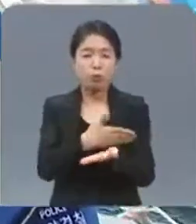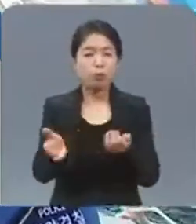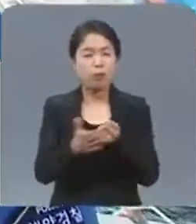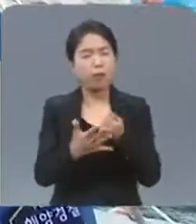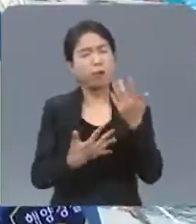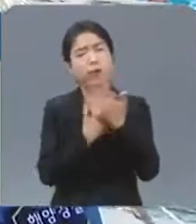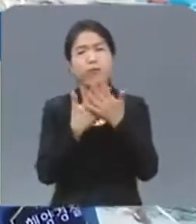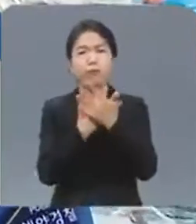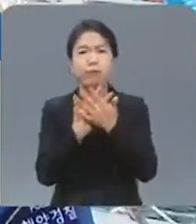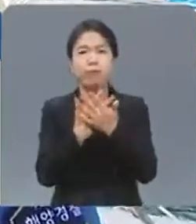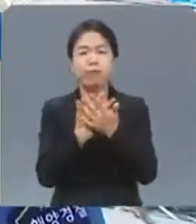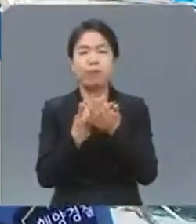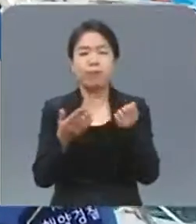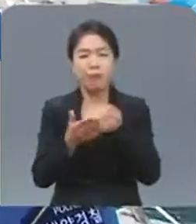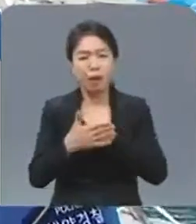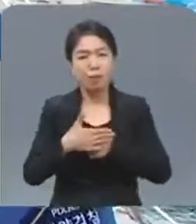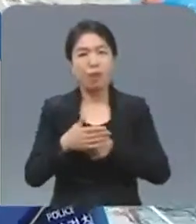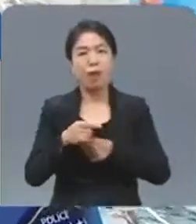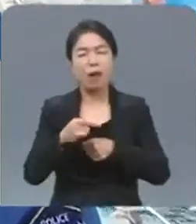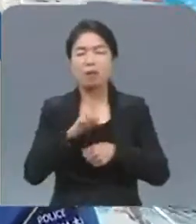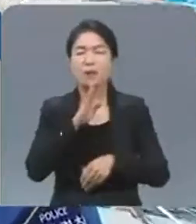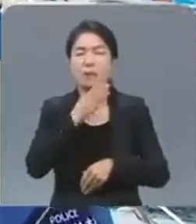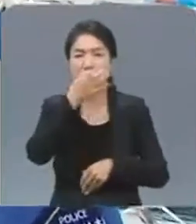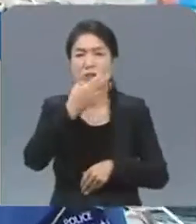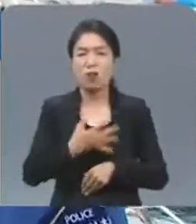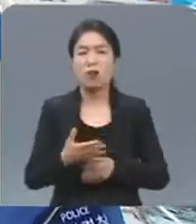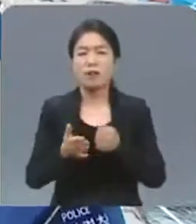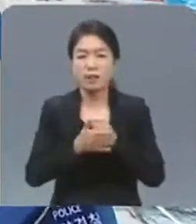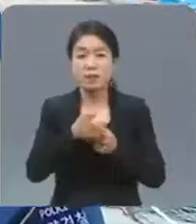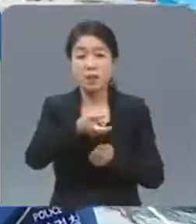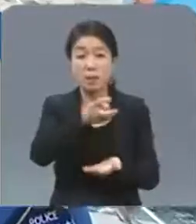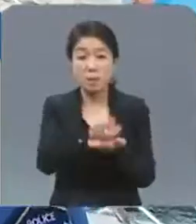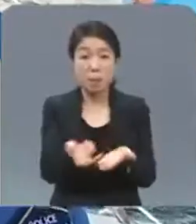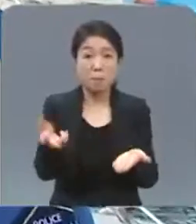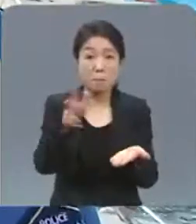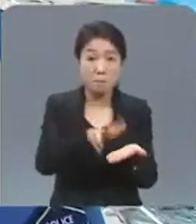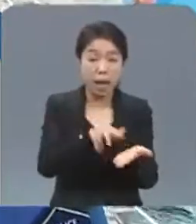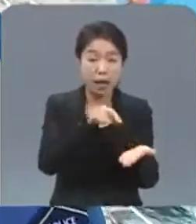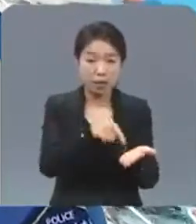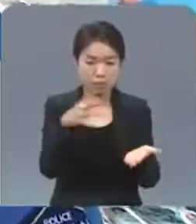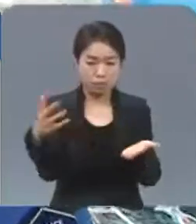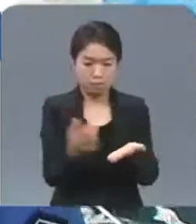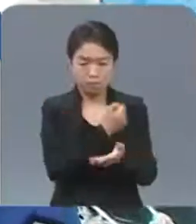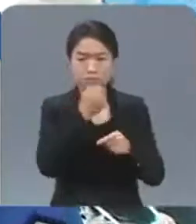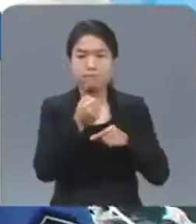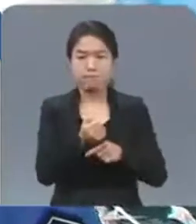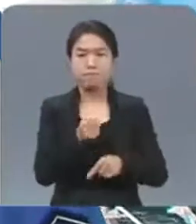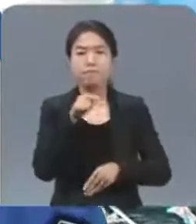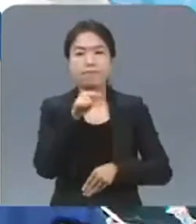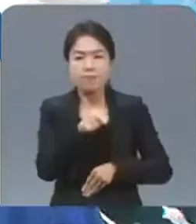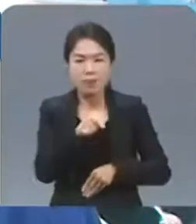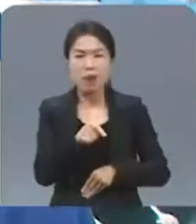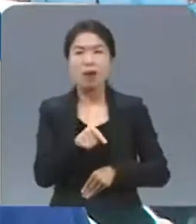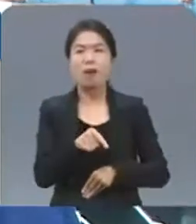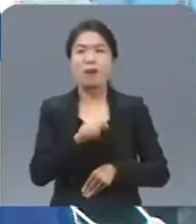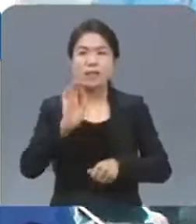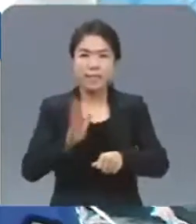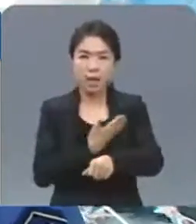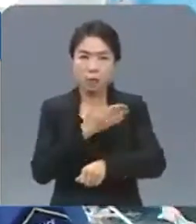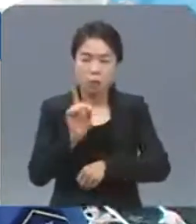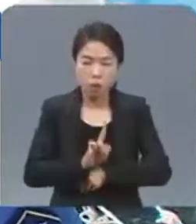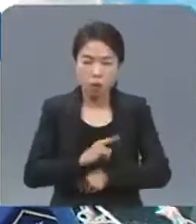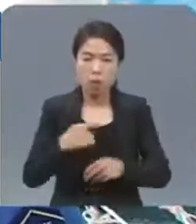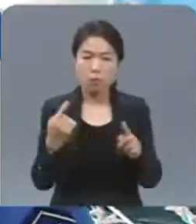있다 보니까 저희들이 좀 힘듭니다. 그래서 이런 부분들이 법이 제정이 된다 그러면은 이 법을